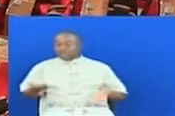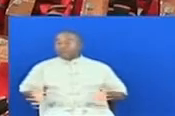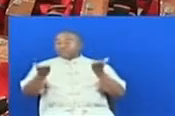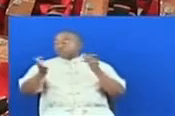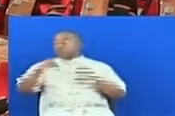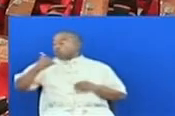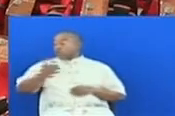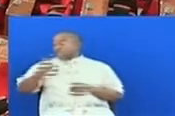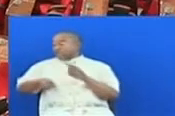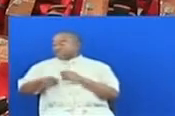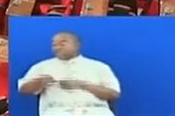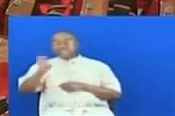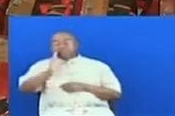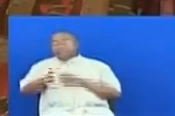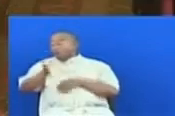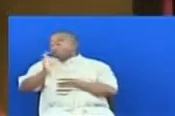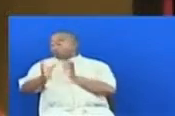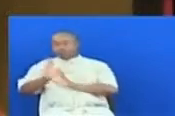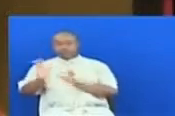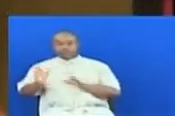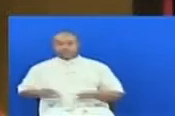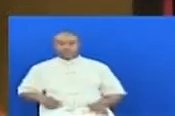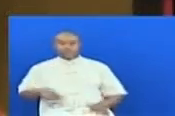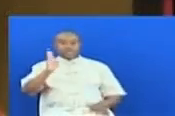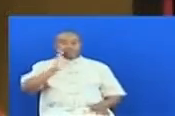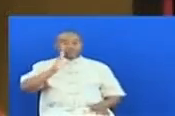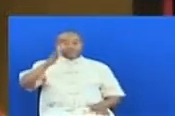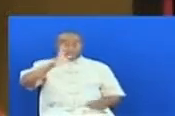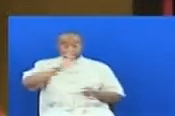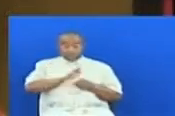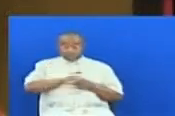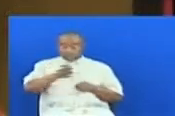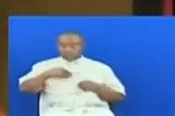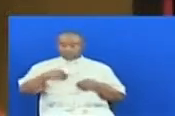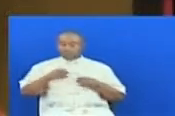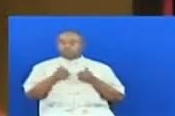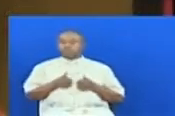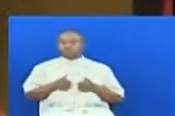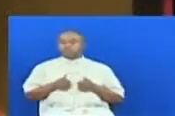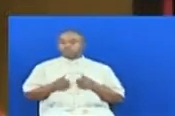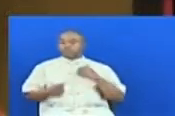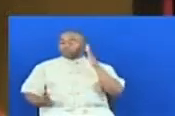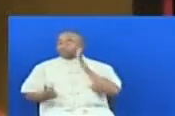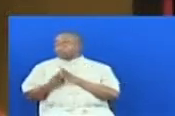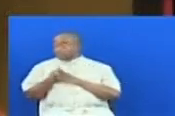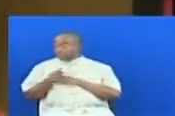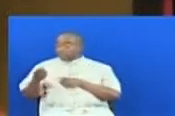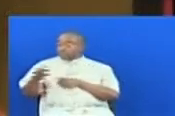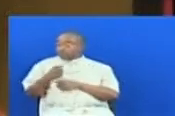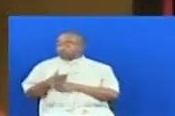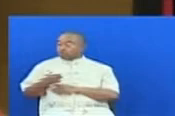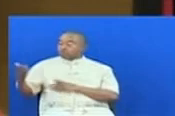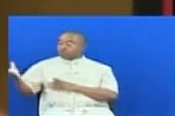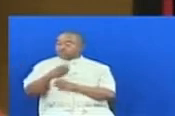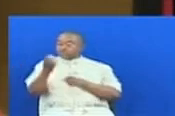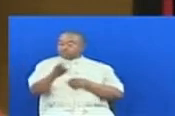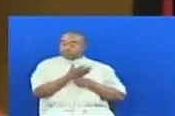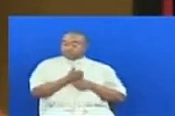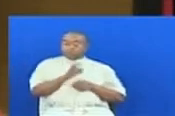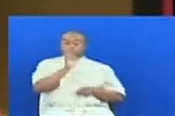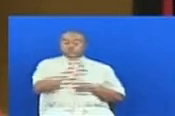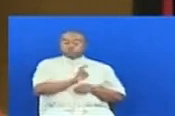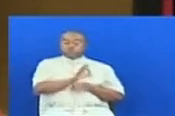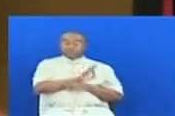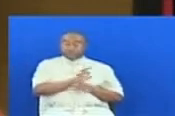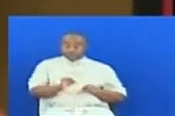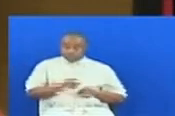kunywa pombe. Ninajua vijana wanataka kujitegemea. Kwa hiyo wakipata mikopo hii na wakasimamiwa vizuri, wataleta maendeleo